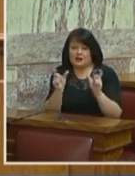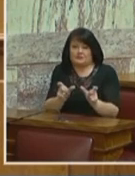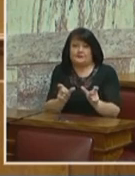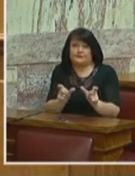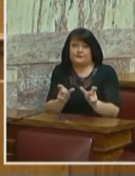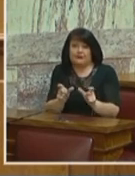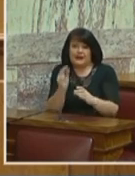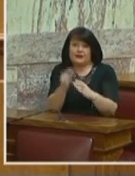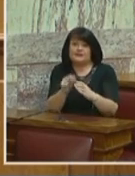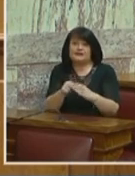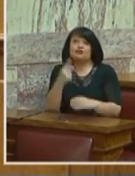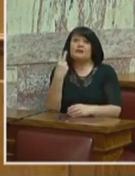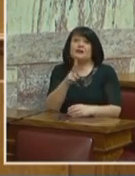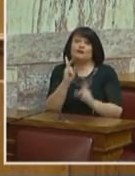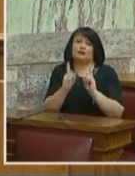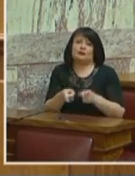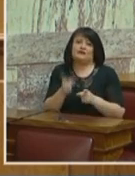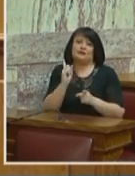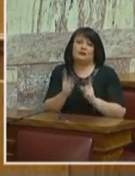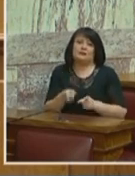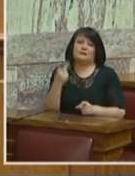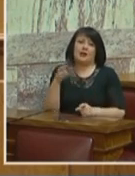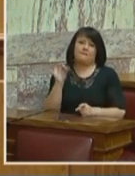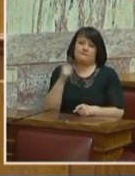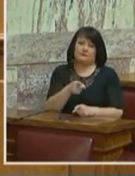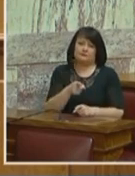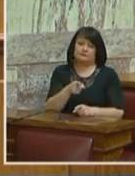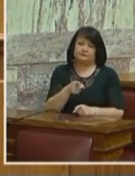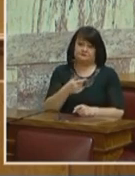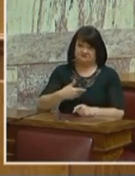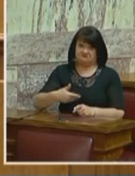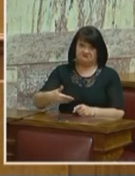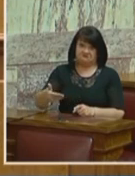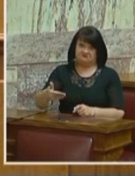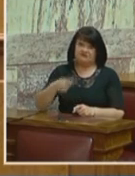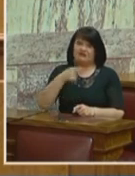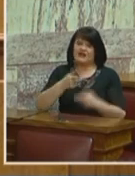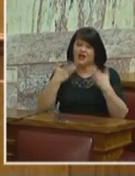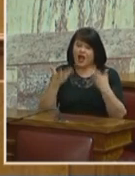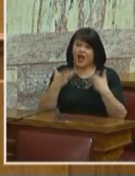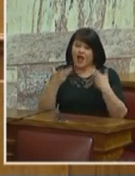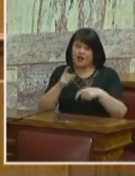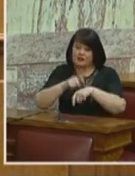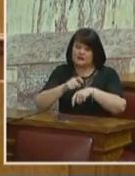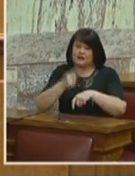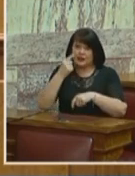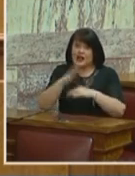είναι δική σας επιλογή. Και πλησιάζει η ώρα που για αυτές τις επιλογές σας θα λογοδοτήσετε στον ελληνικό